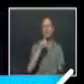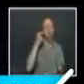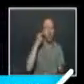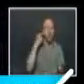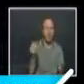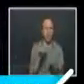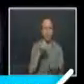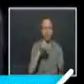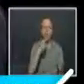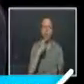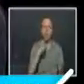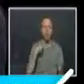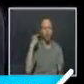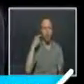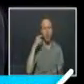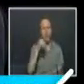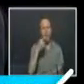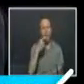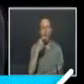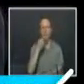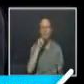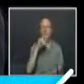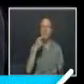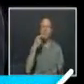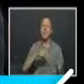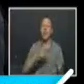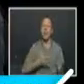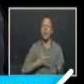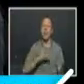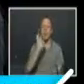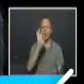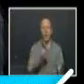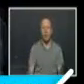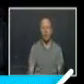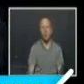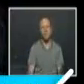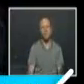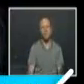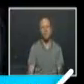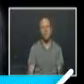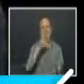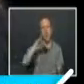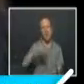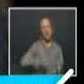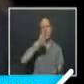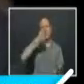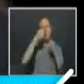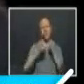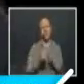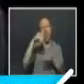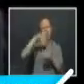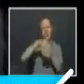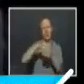הדברים שאתה אומר, ואני שומעת אותך מדבר מדם לבך. וגם השר לביטחון פנים, אמיר